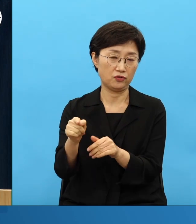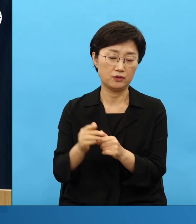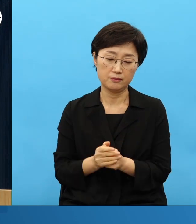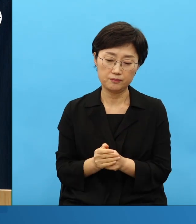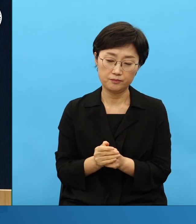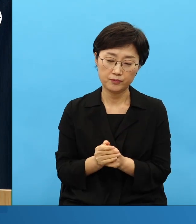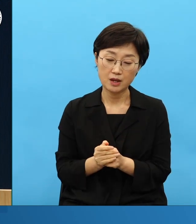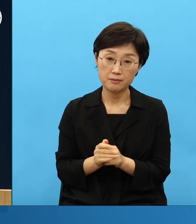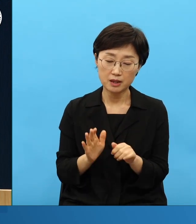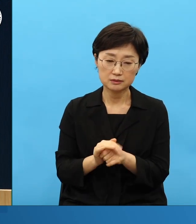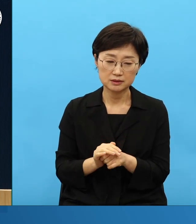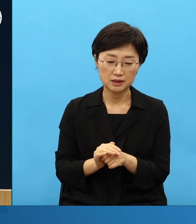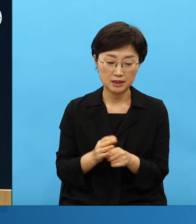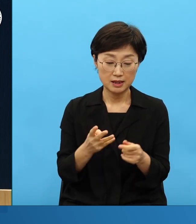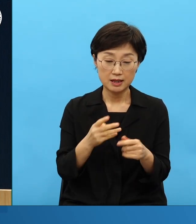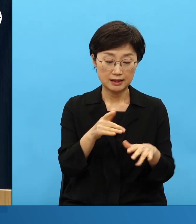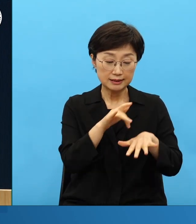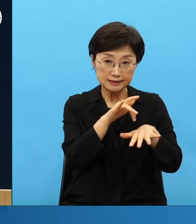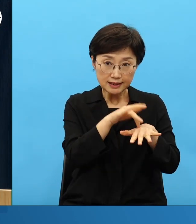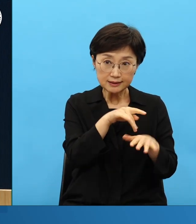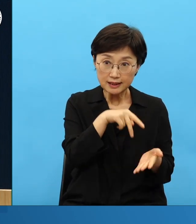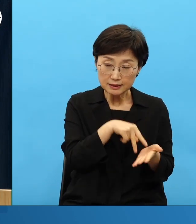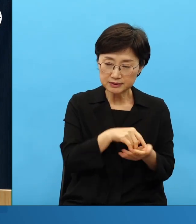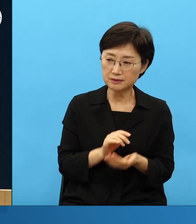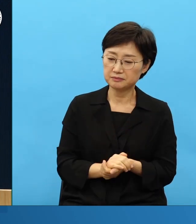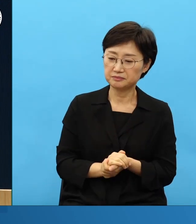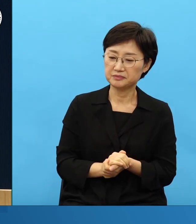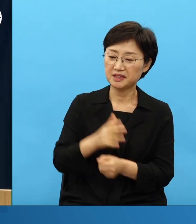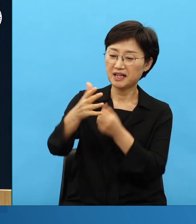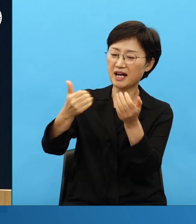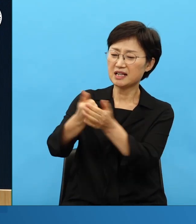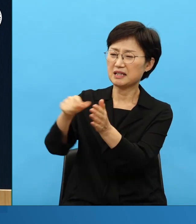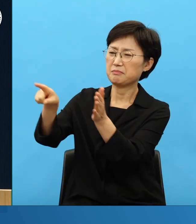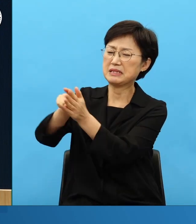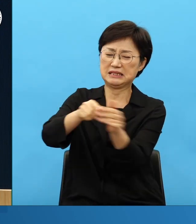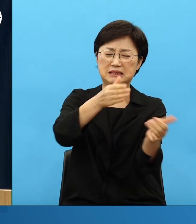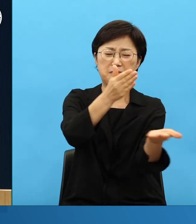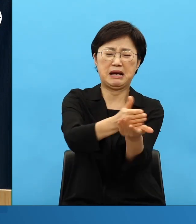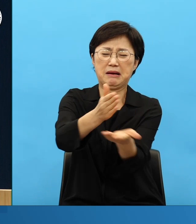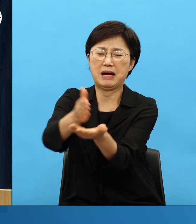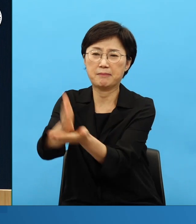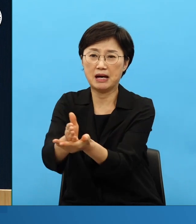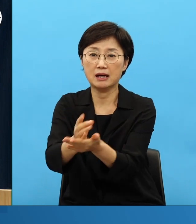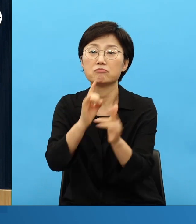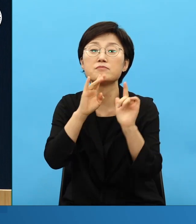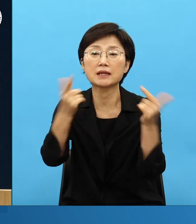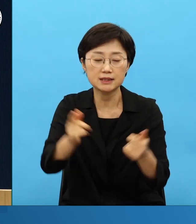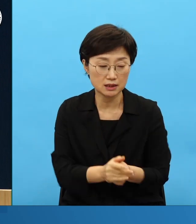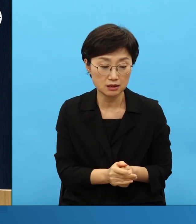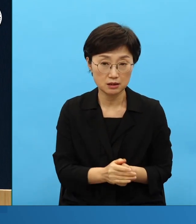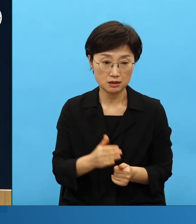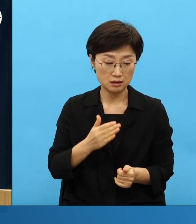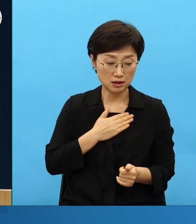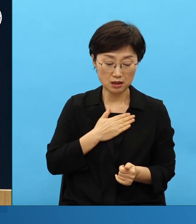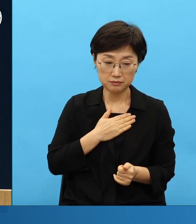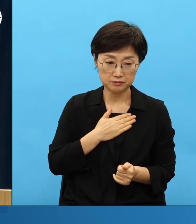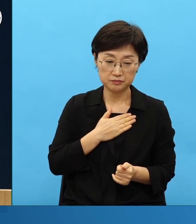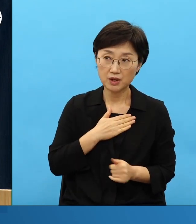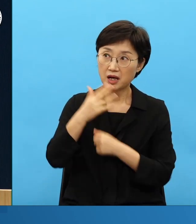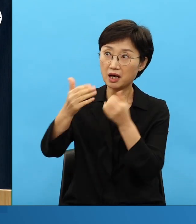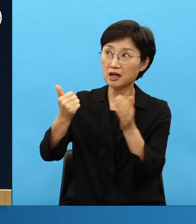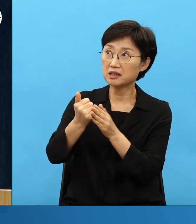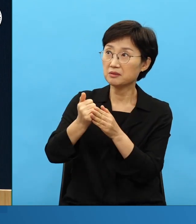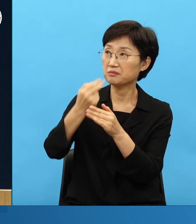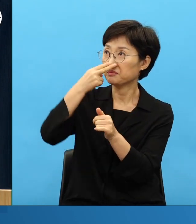well. 믿지 마라 이 정도가 아니고 하나님께 도전하겠다는 겁니다. They didn't just refute the existence of God. They were now challenging him.